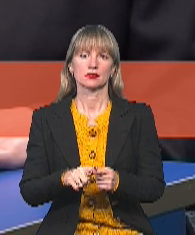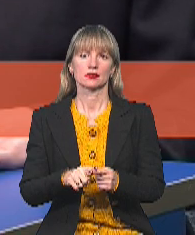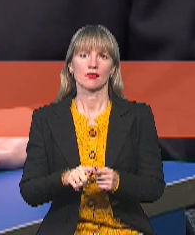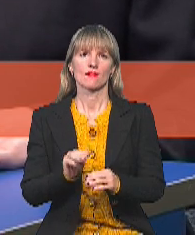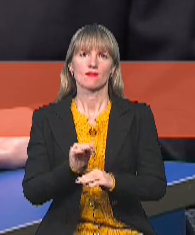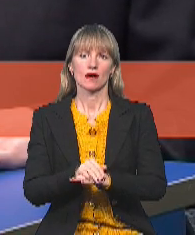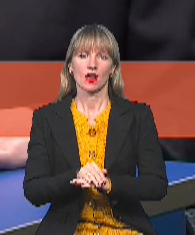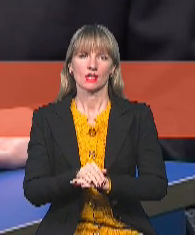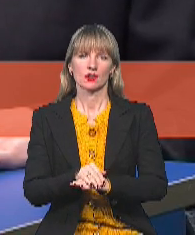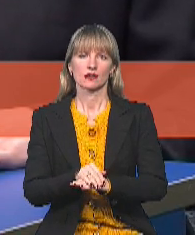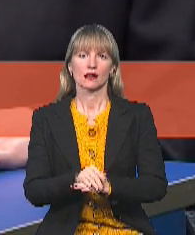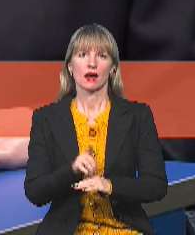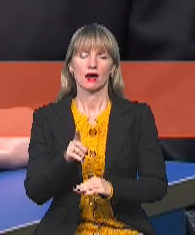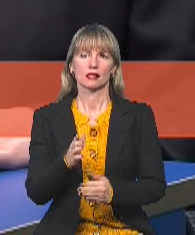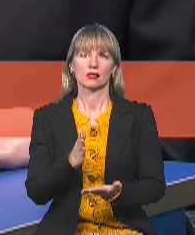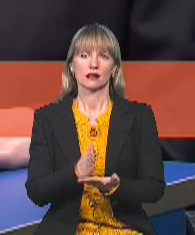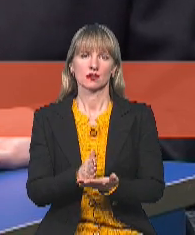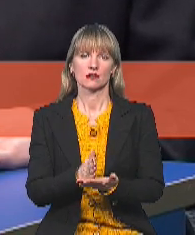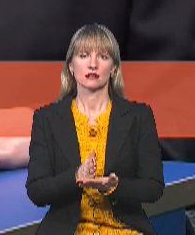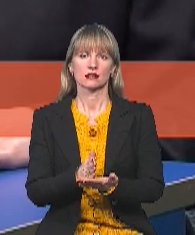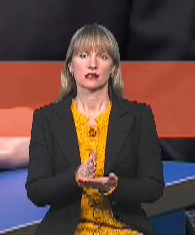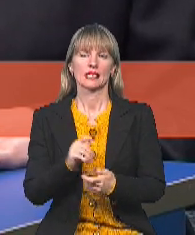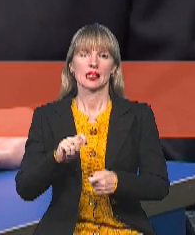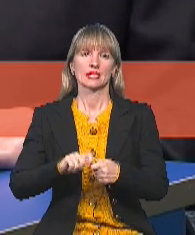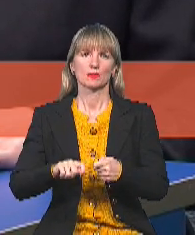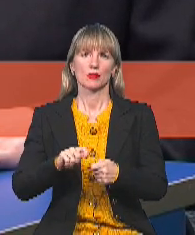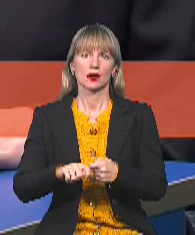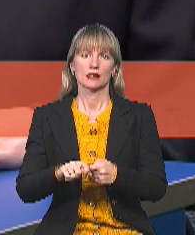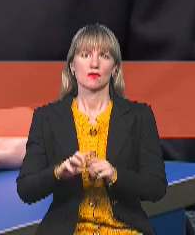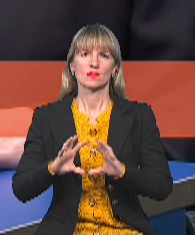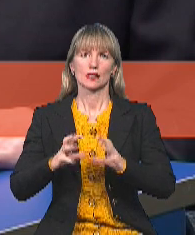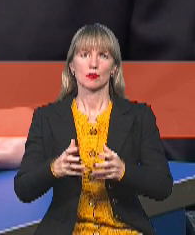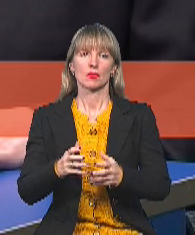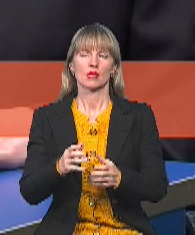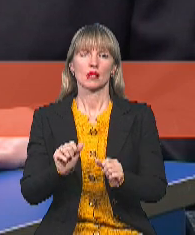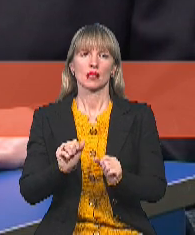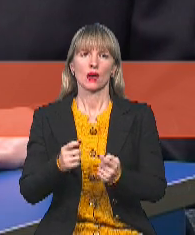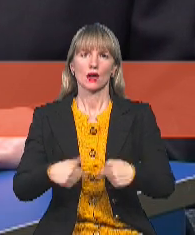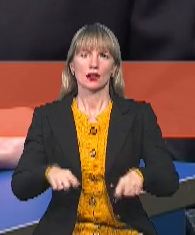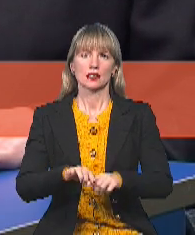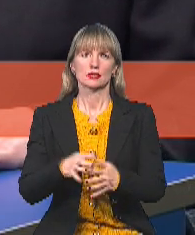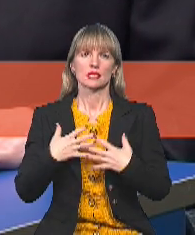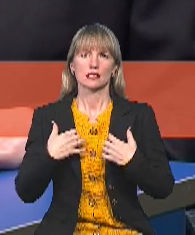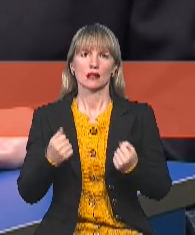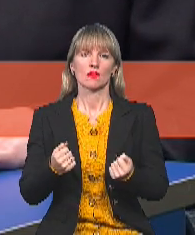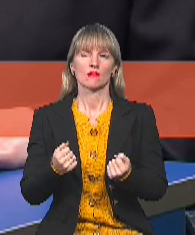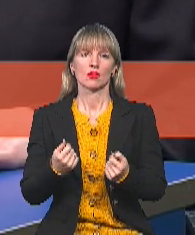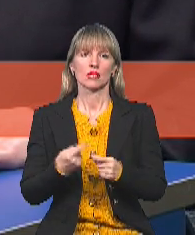эти факты, они анонсированы и экспертами Всемирной организации здравоохранения. Это не закрытая